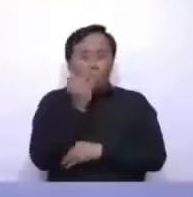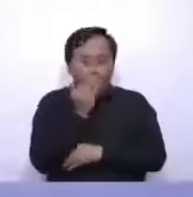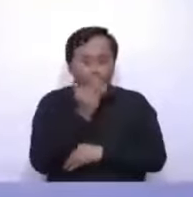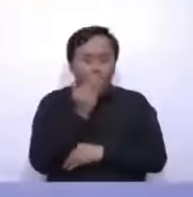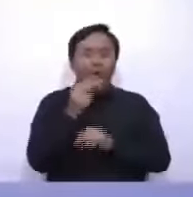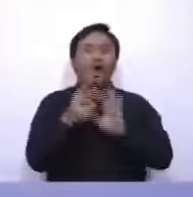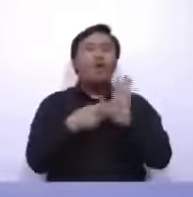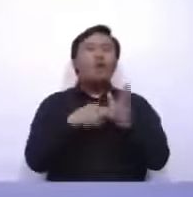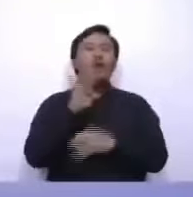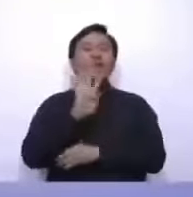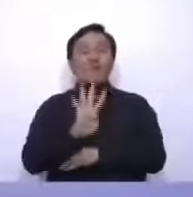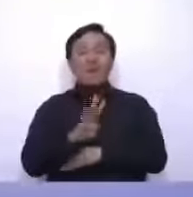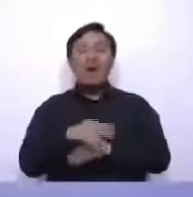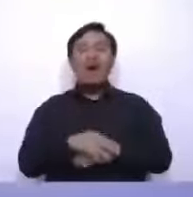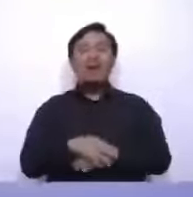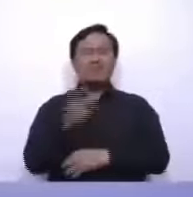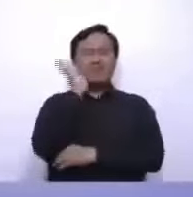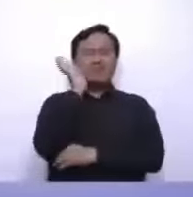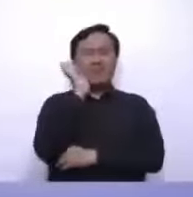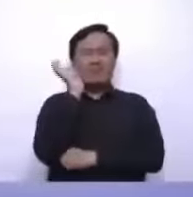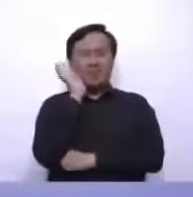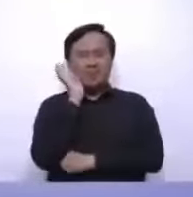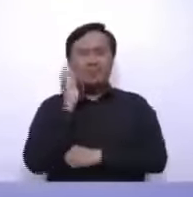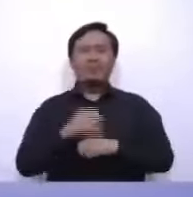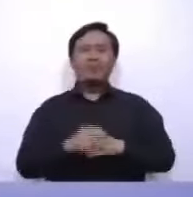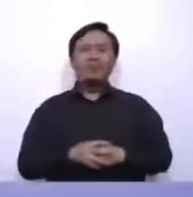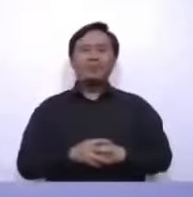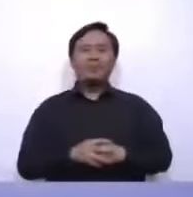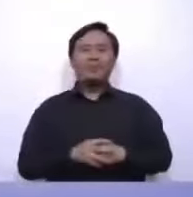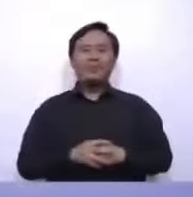nomor 4. Sorry.